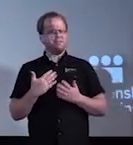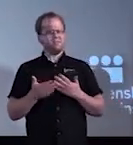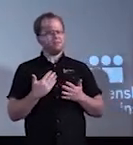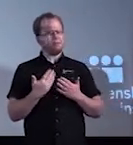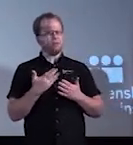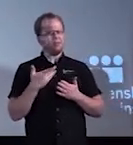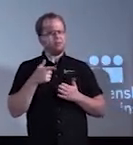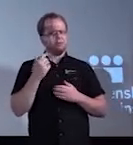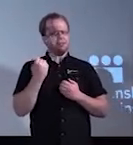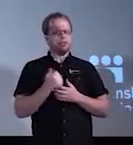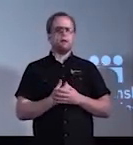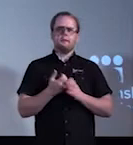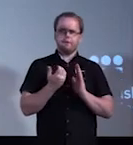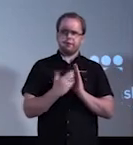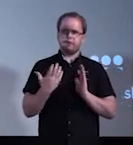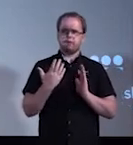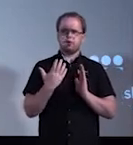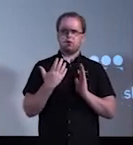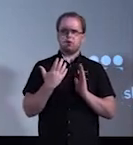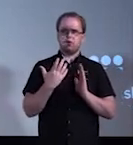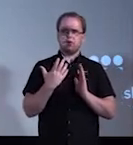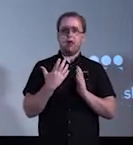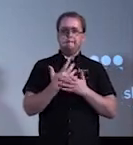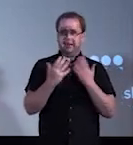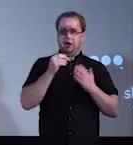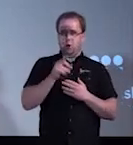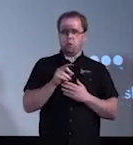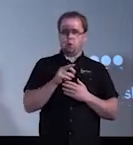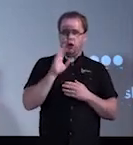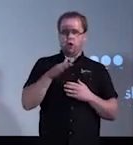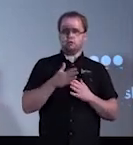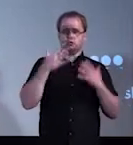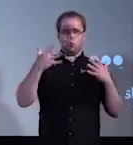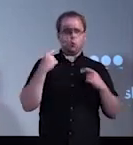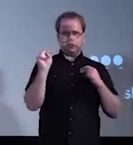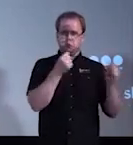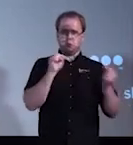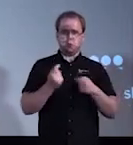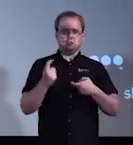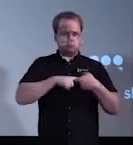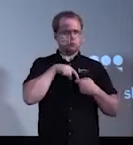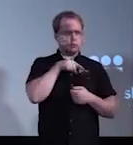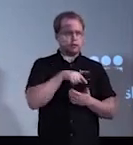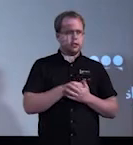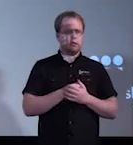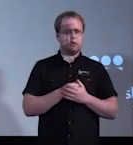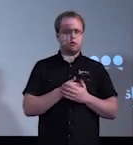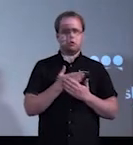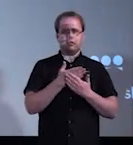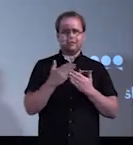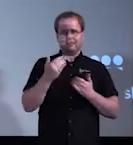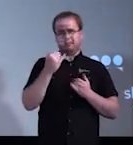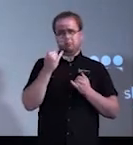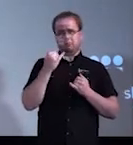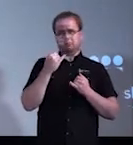så? Därför att det under flera års tid har varit stora diskussioner kring det. Och att flera, inte minst av de här diskussionerna